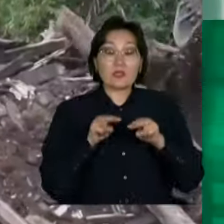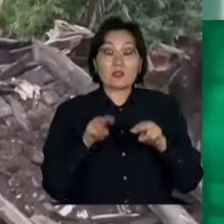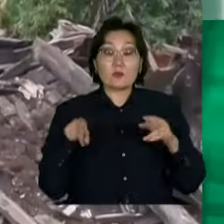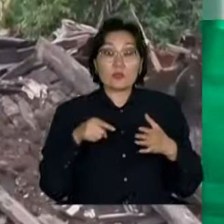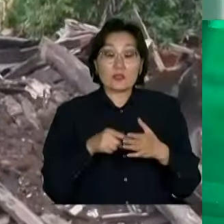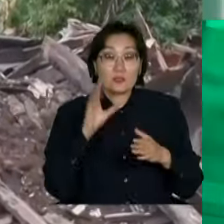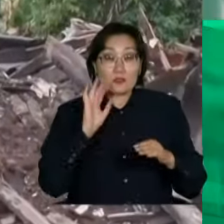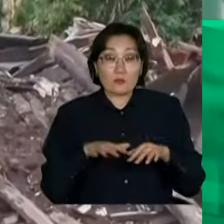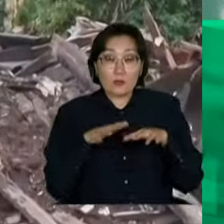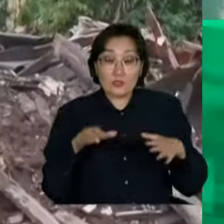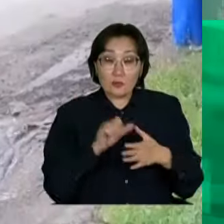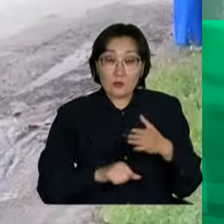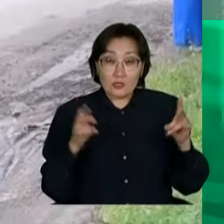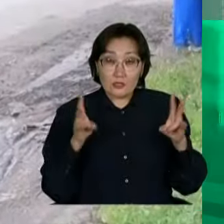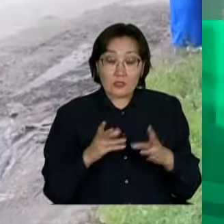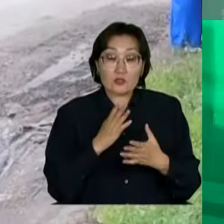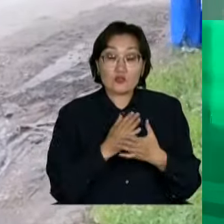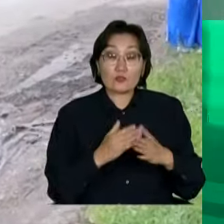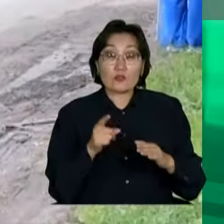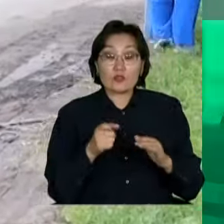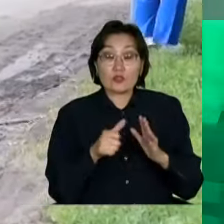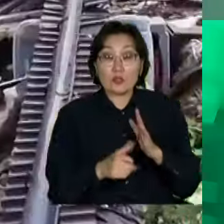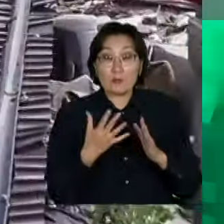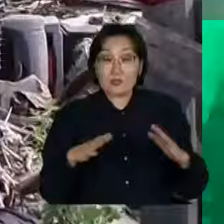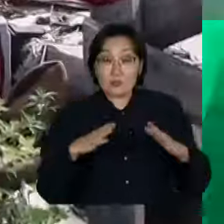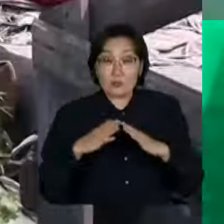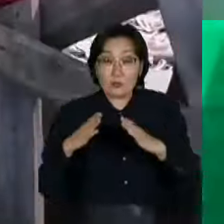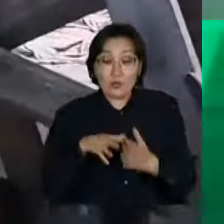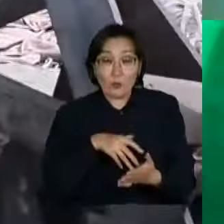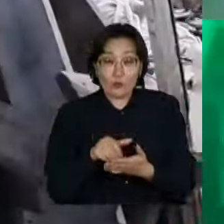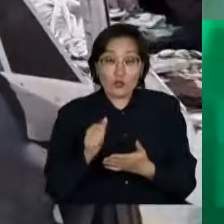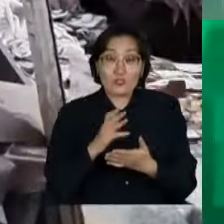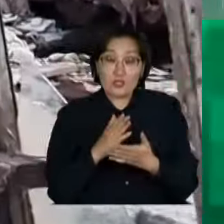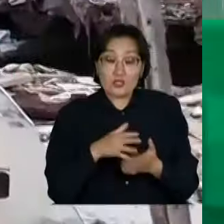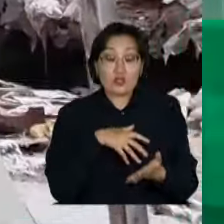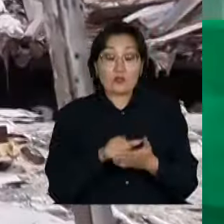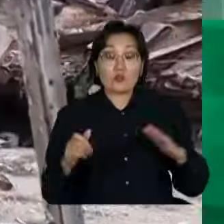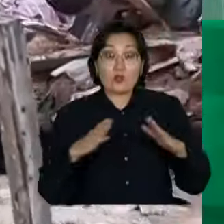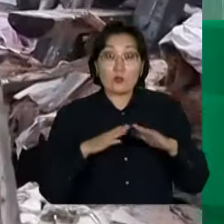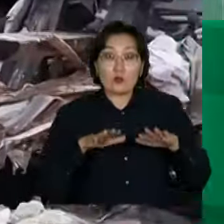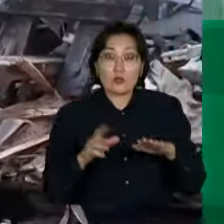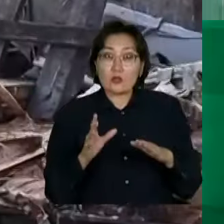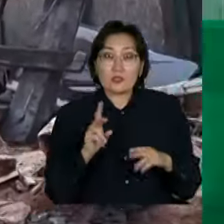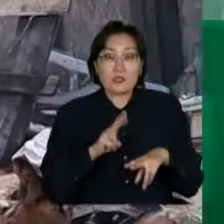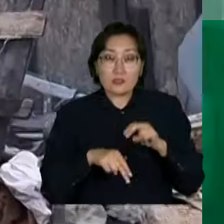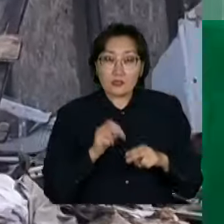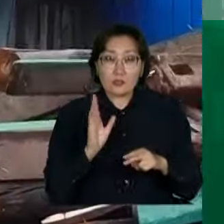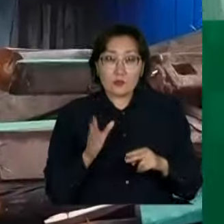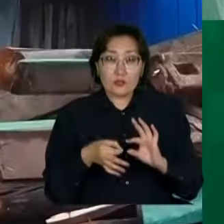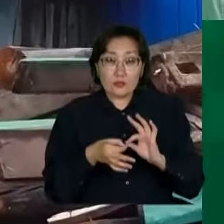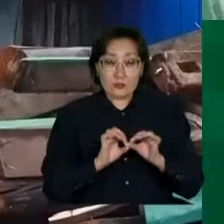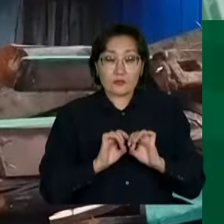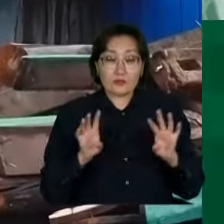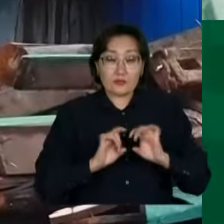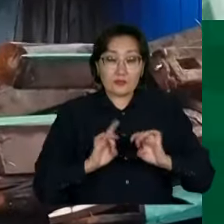Петропавлда тасқын салдарынан апатты деп танылған 165 баспана бұзылып жатыр. Сүрілген үйлердің орнына не салынбақ? Өңірдегі